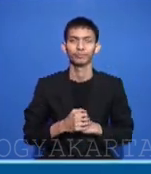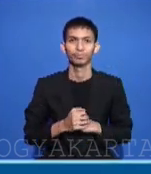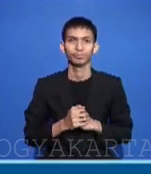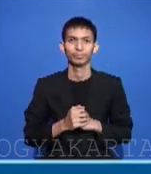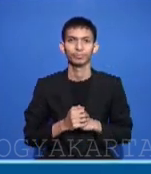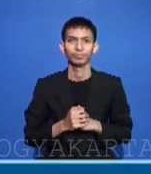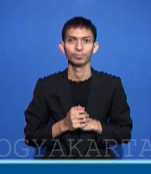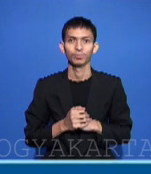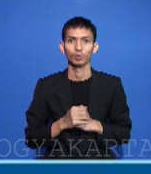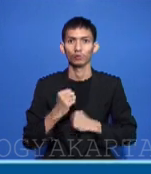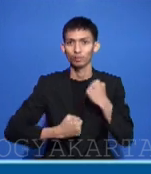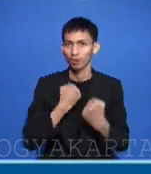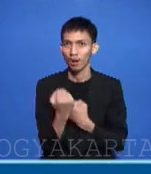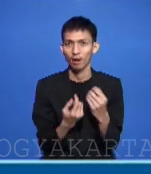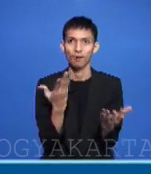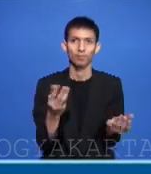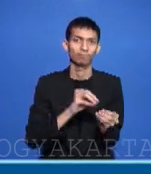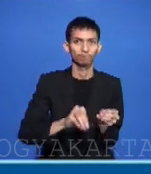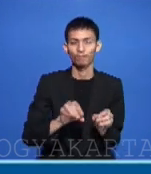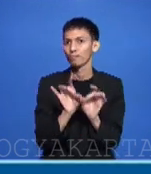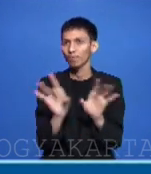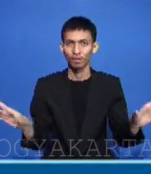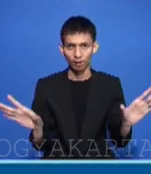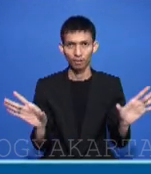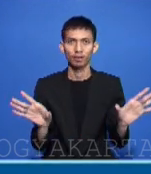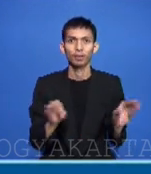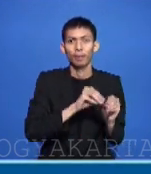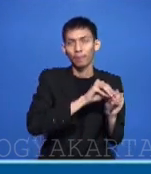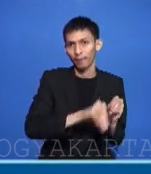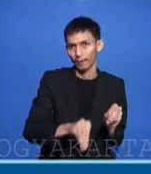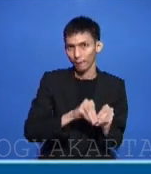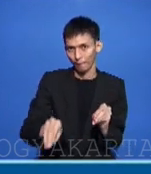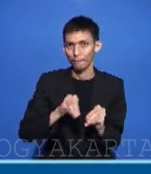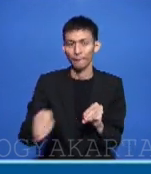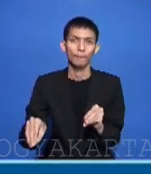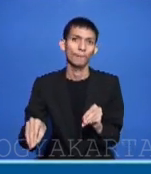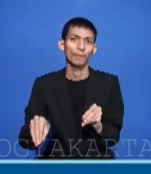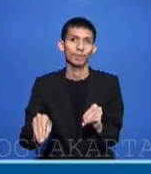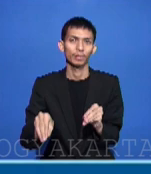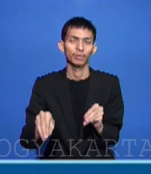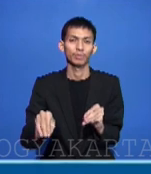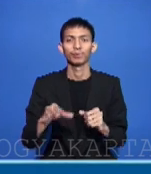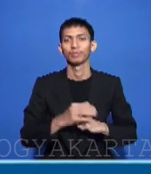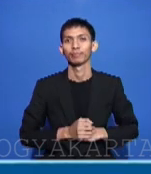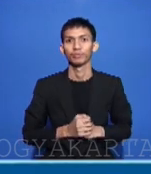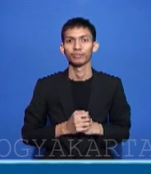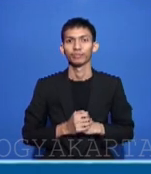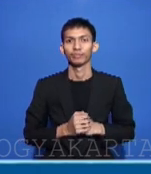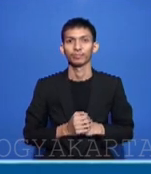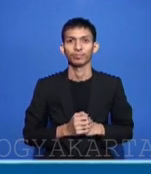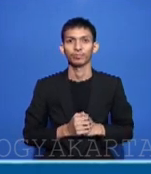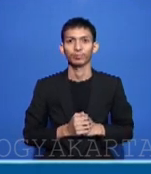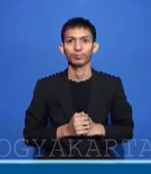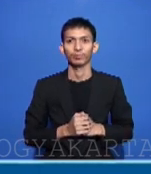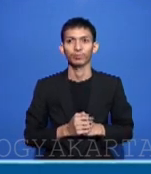harsonongan kalian tanaman sanisi pun ingkang dipun tanam wonten ing sakiwo tengening lahan berambut meniko gambar